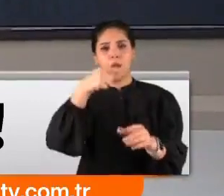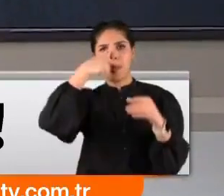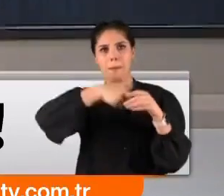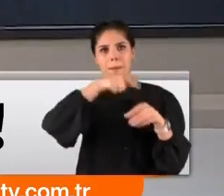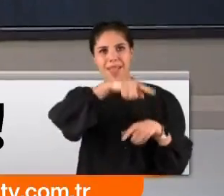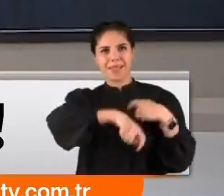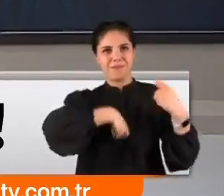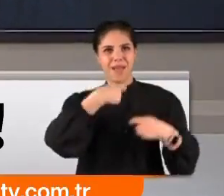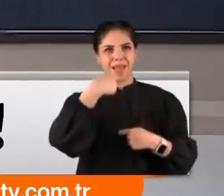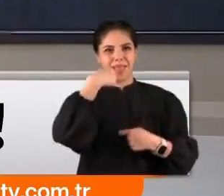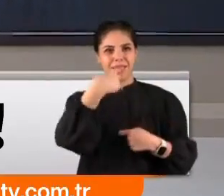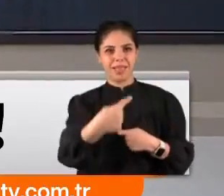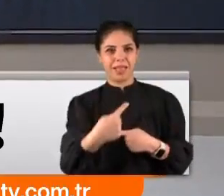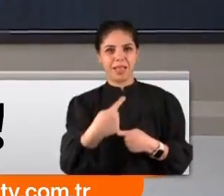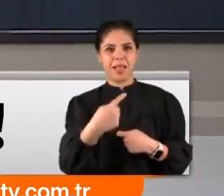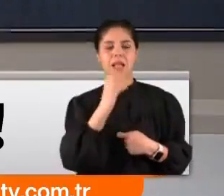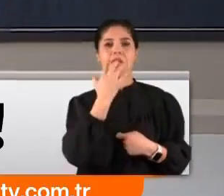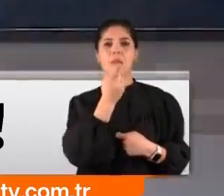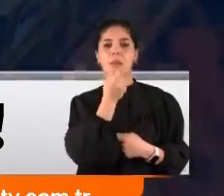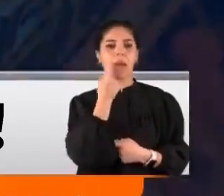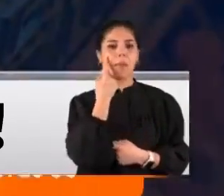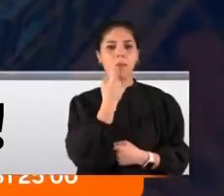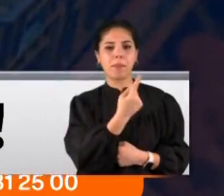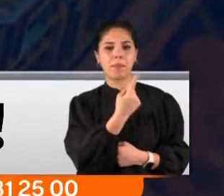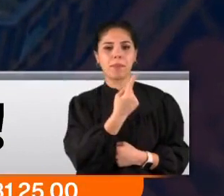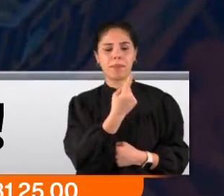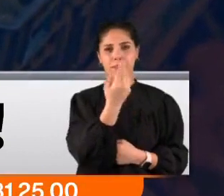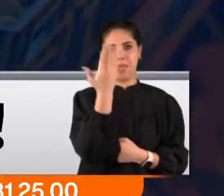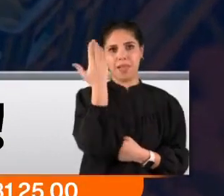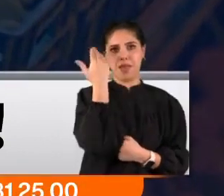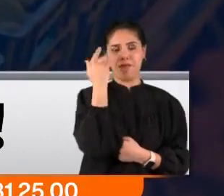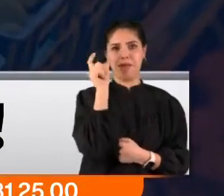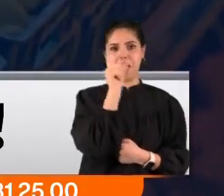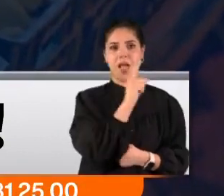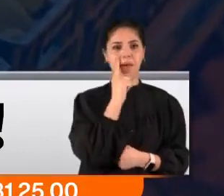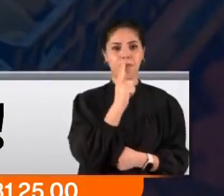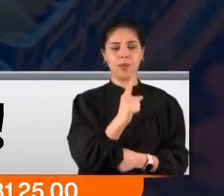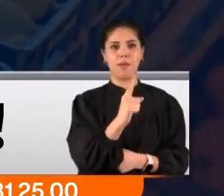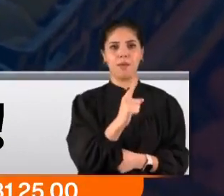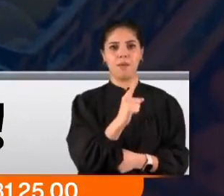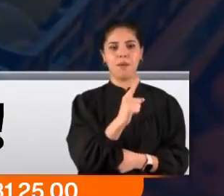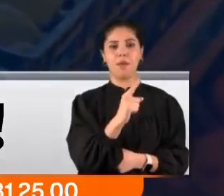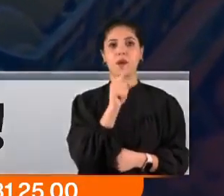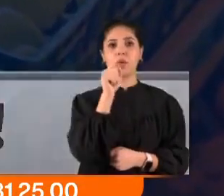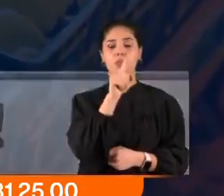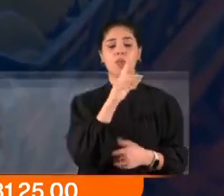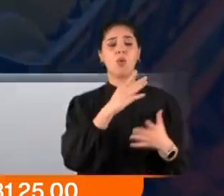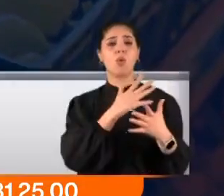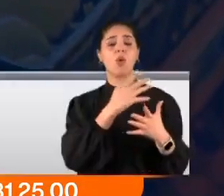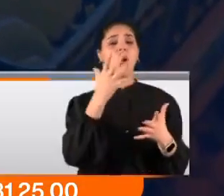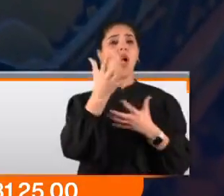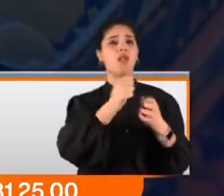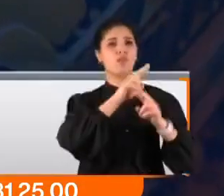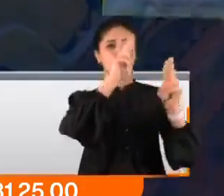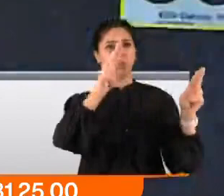fiyatını bahane ettiler ama bakın elmanın fiyatı birkaç ay öncesine ait bir fiyat bu. Öyle ki zincir marketin